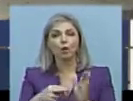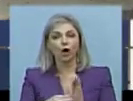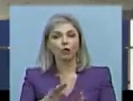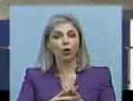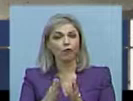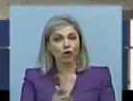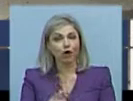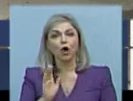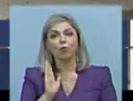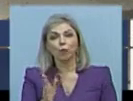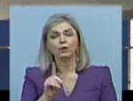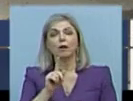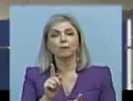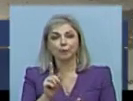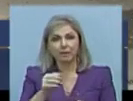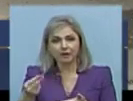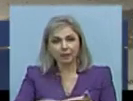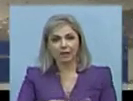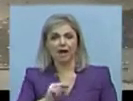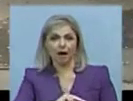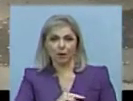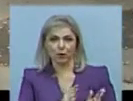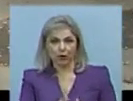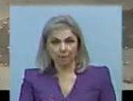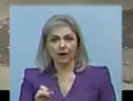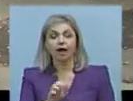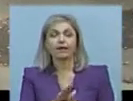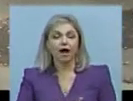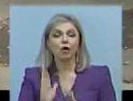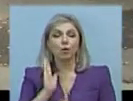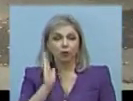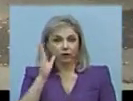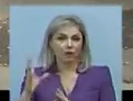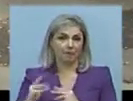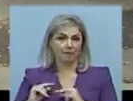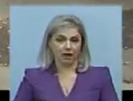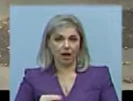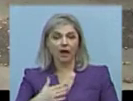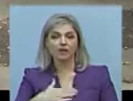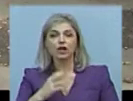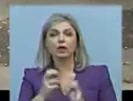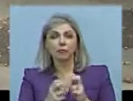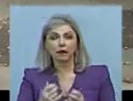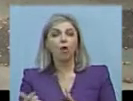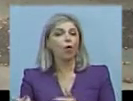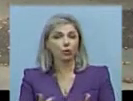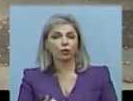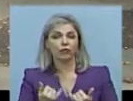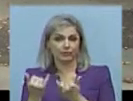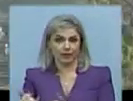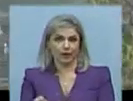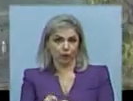буде підписуватися в робочому режимі і надалі будемо співпрацювати. Тобто наше підприємство готове надати цю послугу комунальному підприємству